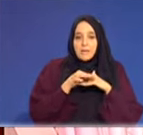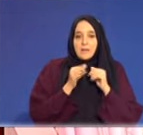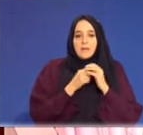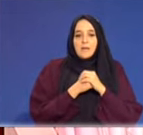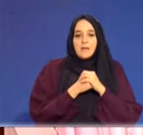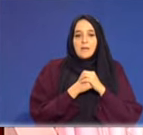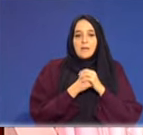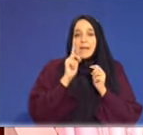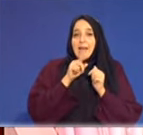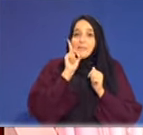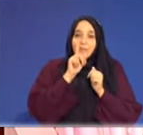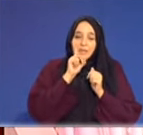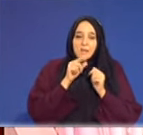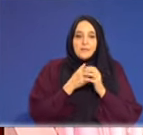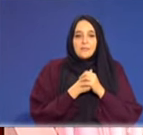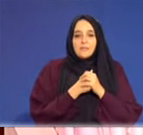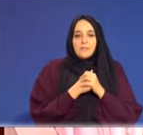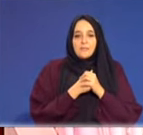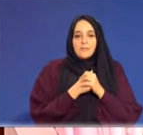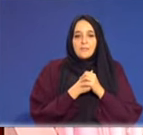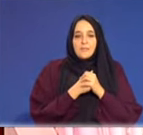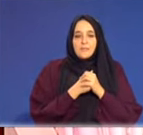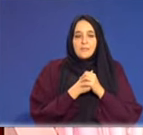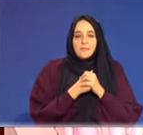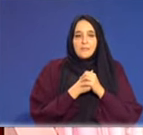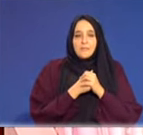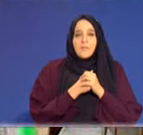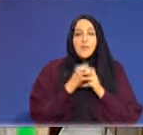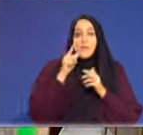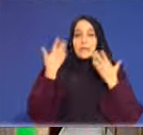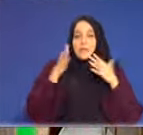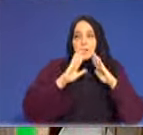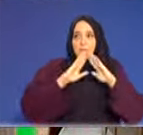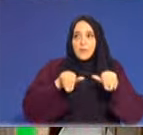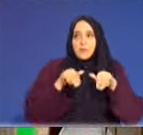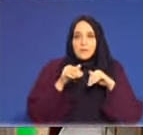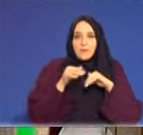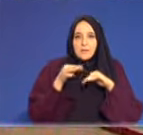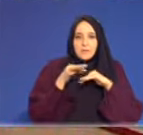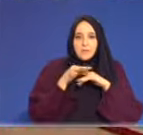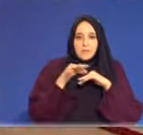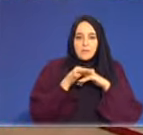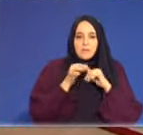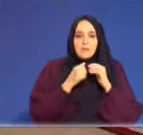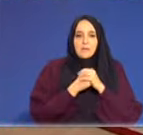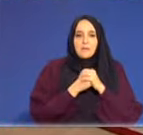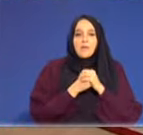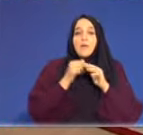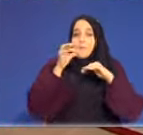وعنده طفلة، ومن بعد طلق مرتو عاود هذاك